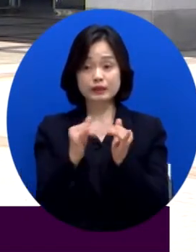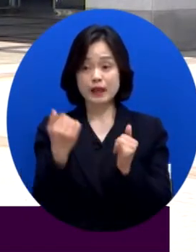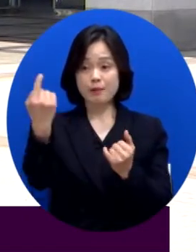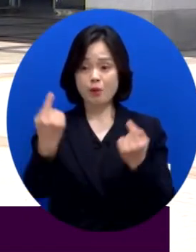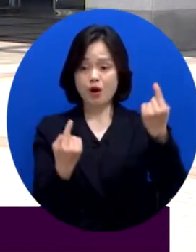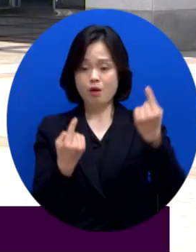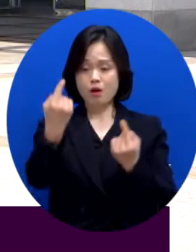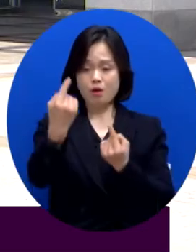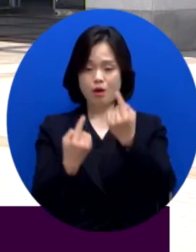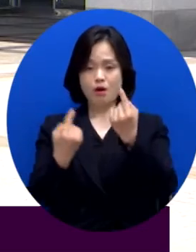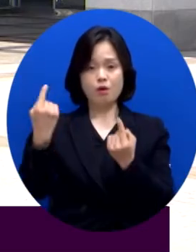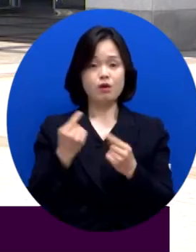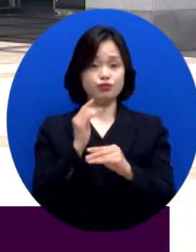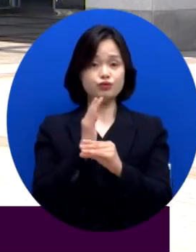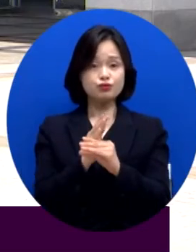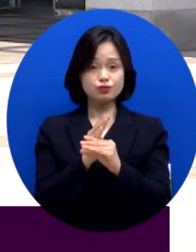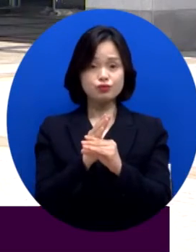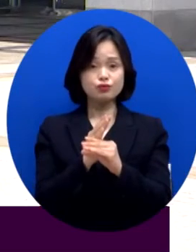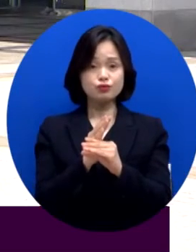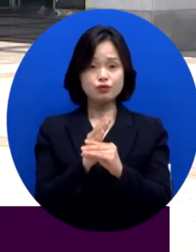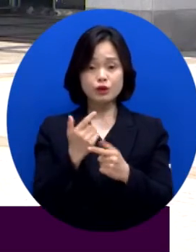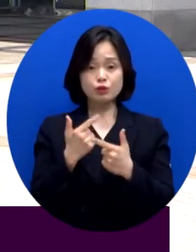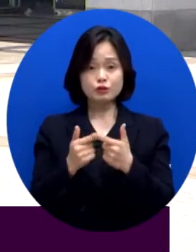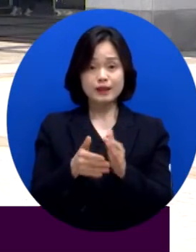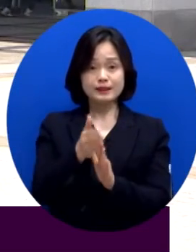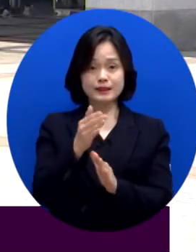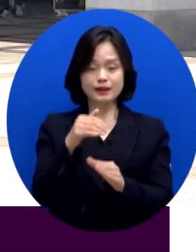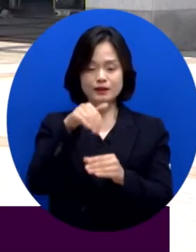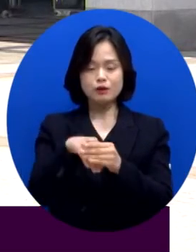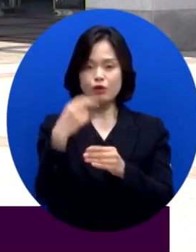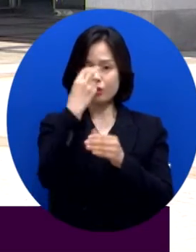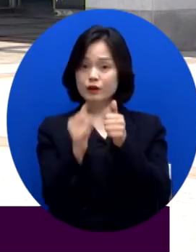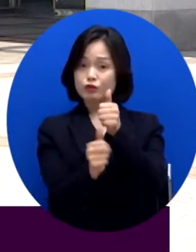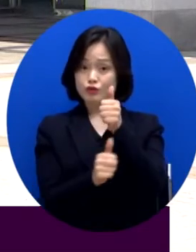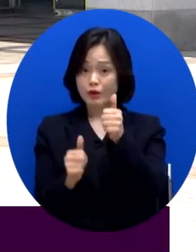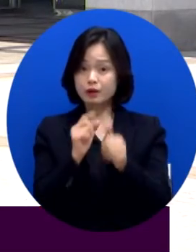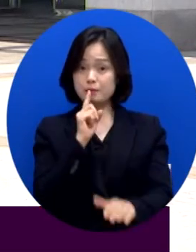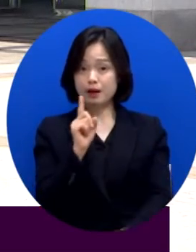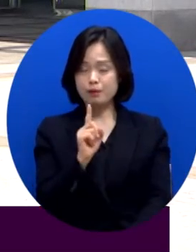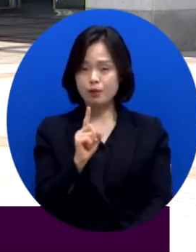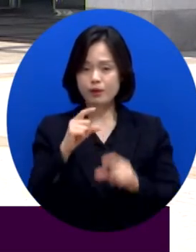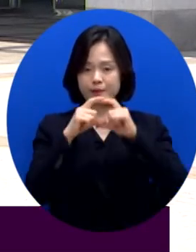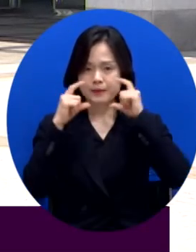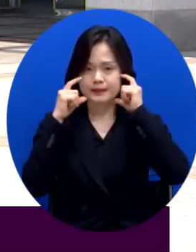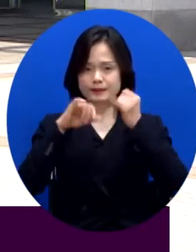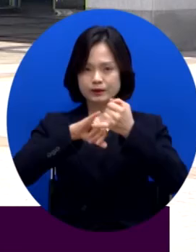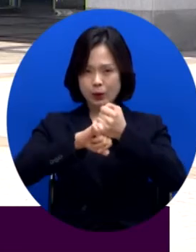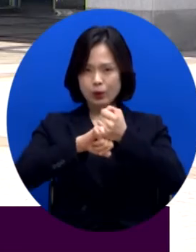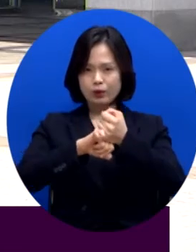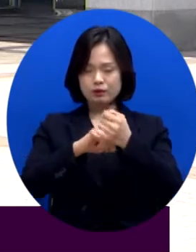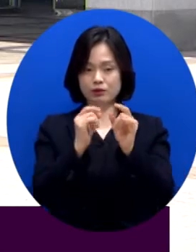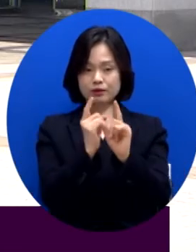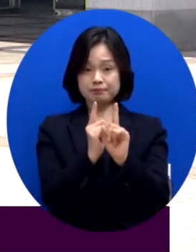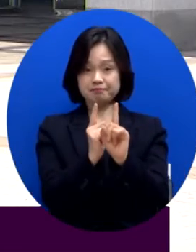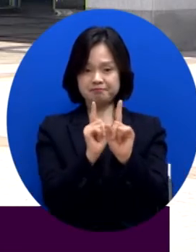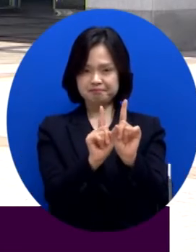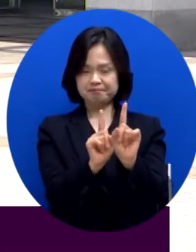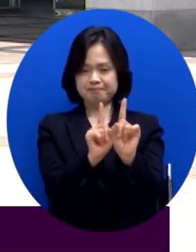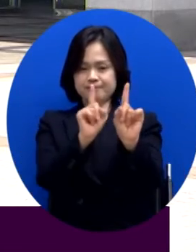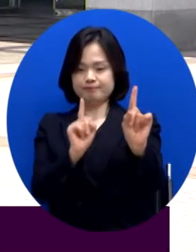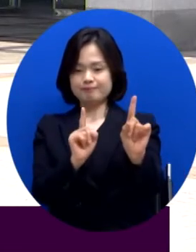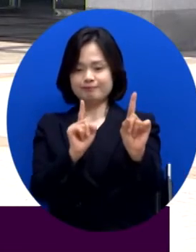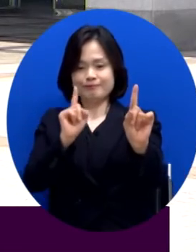투표할 것으로 예상되는데요. 부산시 선거관리위원회는 마스크 착용과 거리 두기, 손 소독 등 방역수칙을